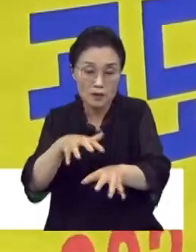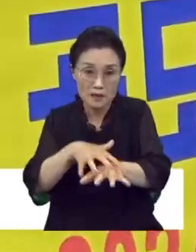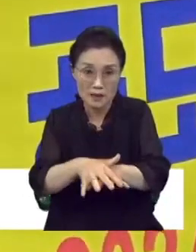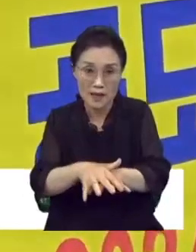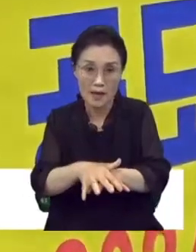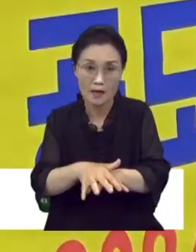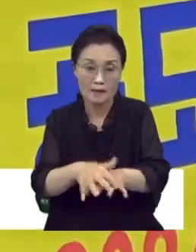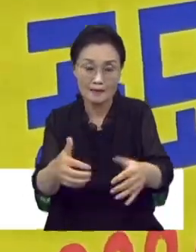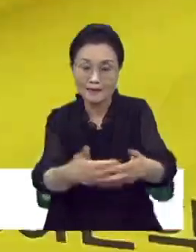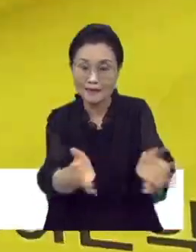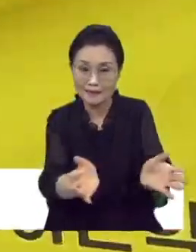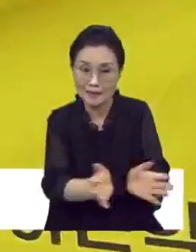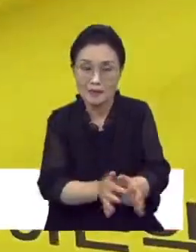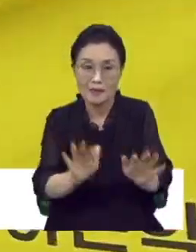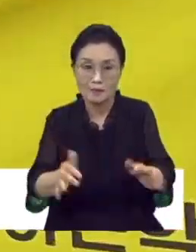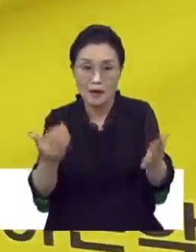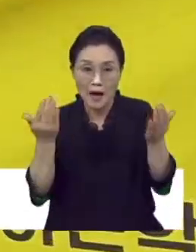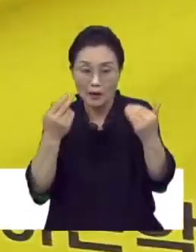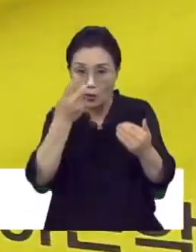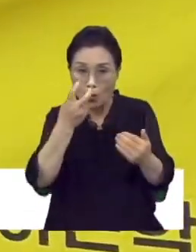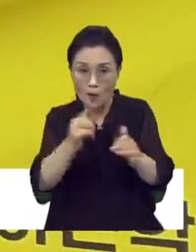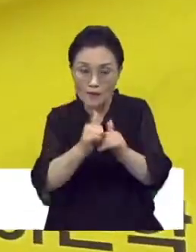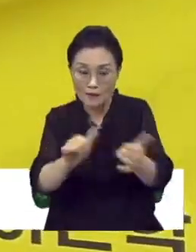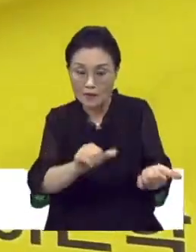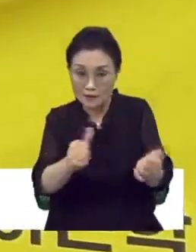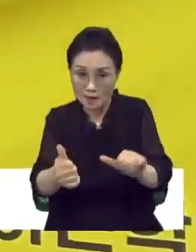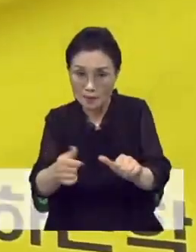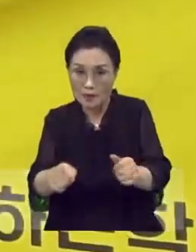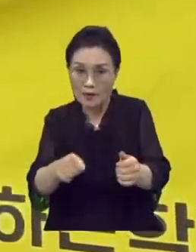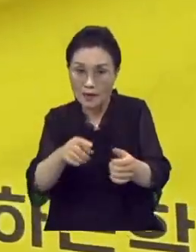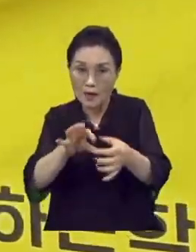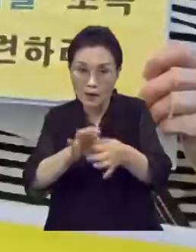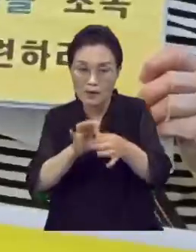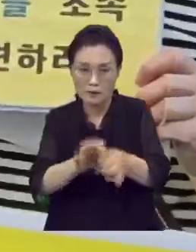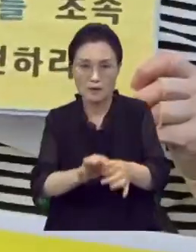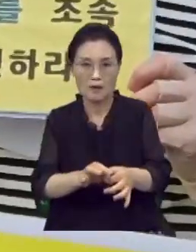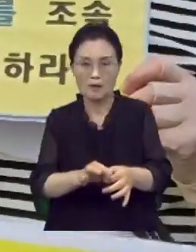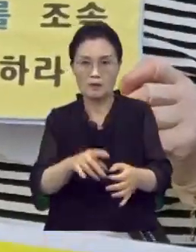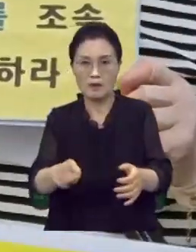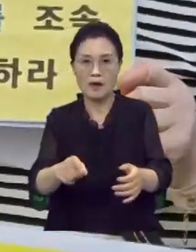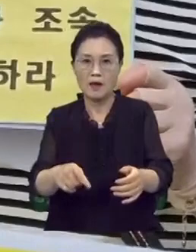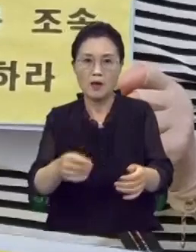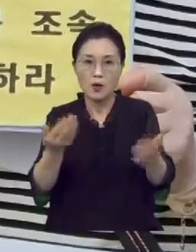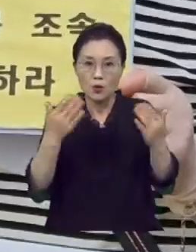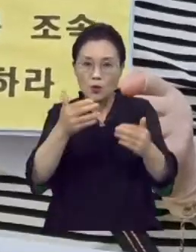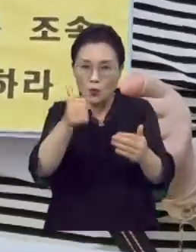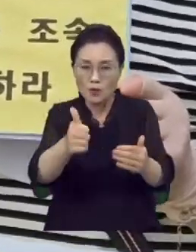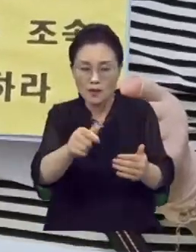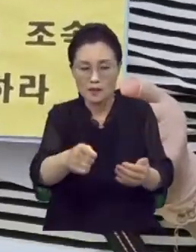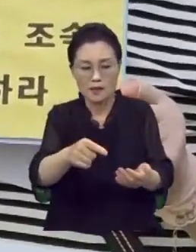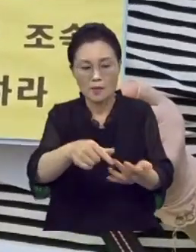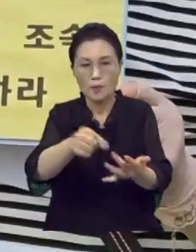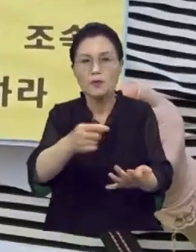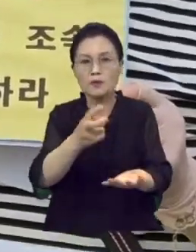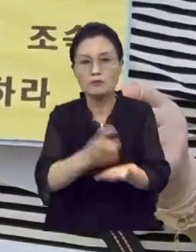교육단체는 이번 장학사 사망 배경으로 내부형 교장 공모제를 꼽으며 폐지 목소리를 내기 시작했습니다.